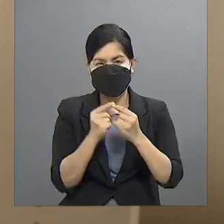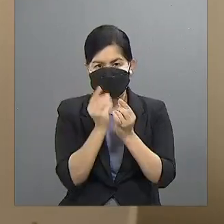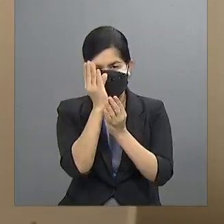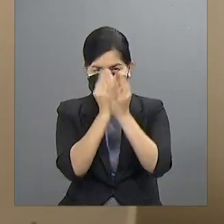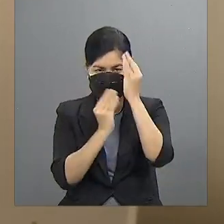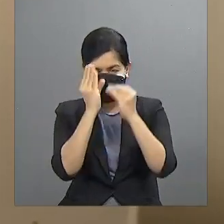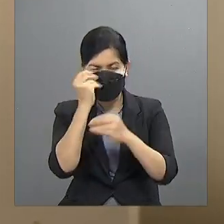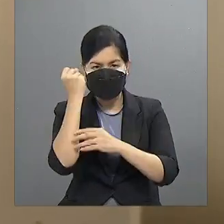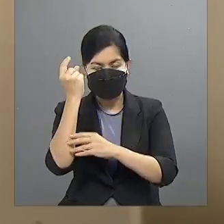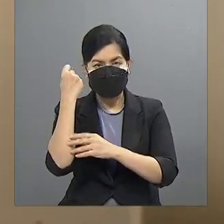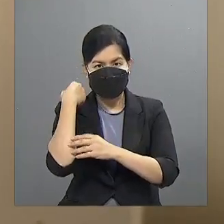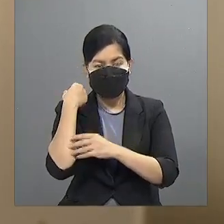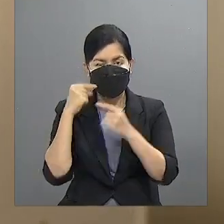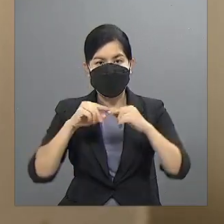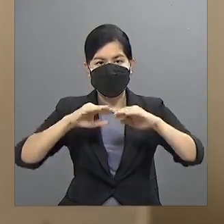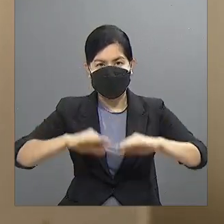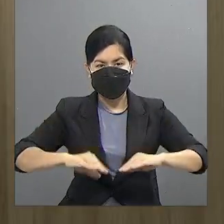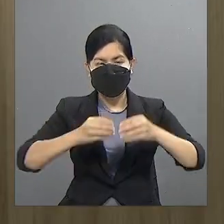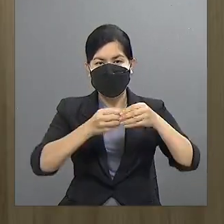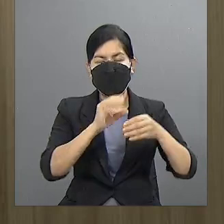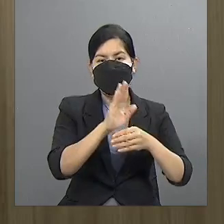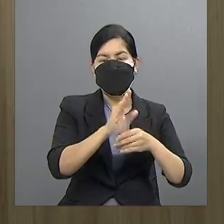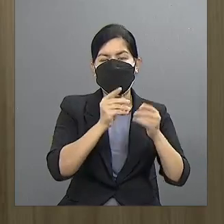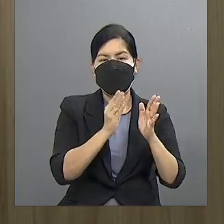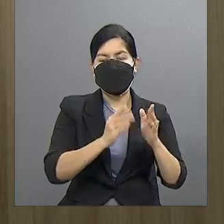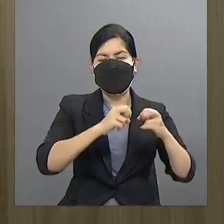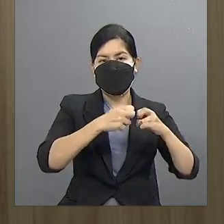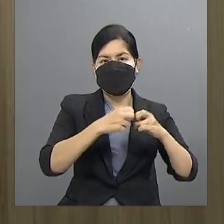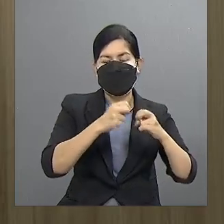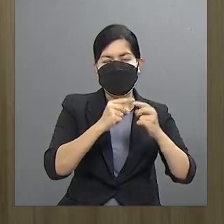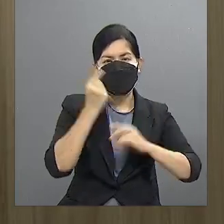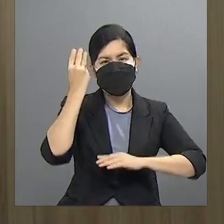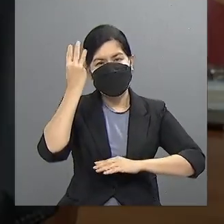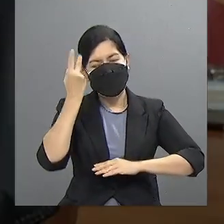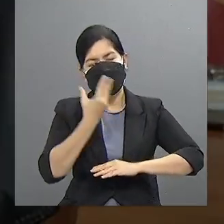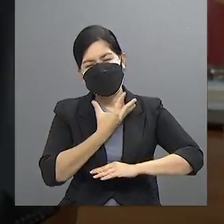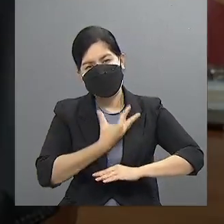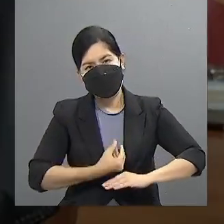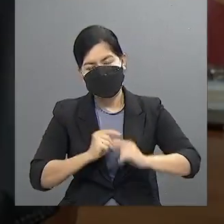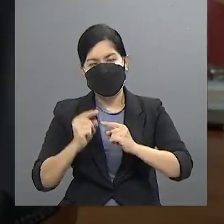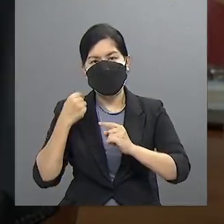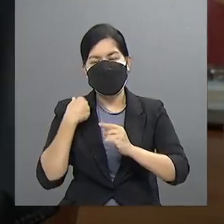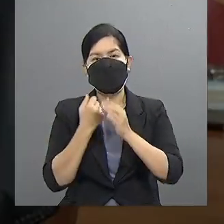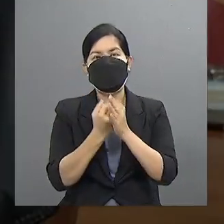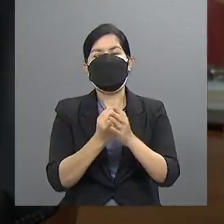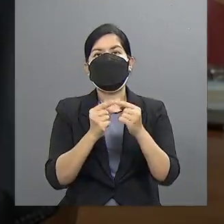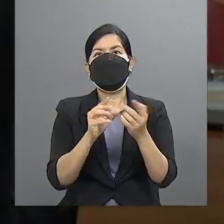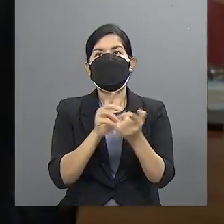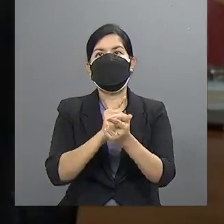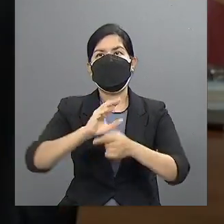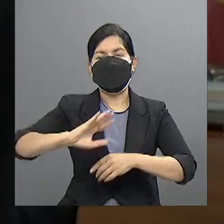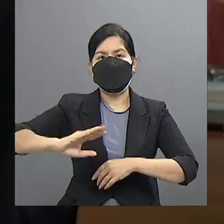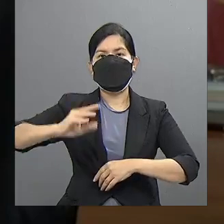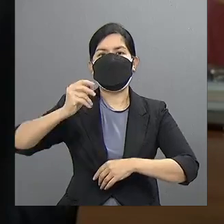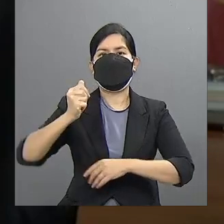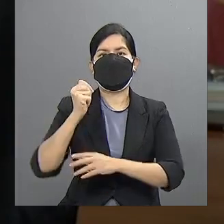คซึมเศร้าเป็นโรควิตกกังวลของประเทศเนี่ยอาจจะลดลงนี่มันเป็นจุดเริ่มต้นของสังคมที่มันดีขึ้น ผมคิดว่าประเทศไทยต้องการดิฟเฟอเรนเซอร์จ